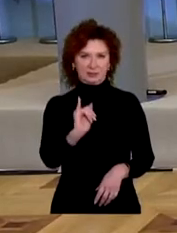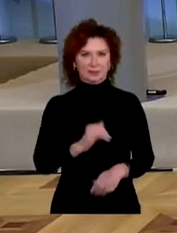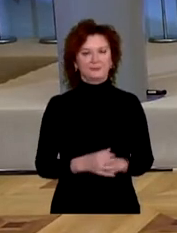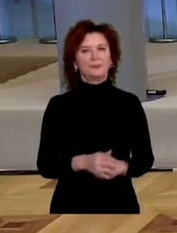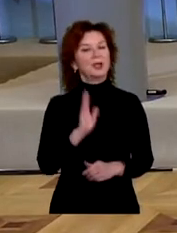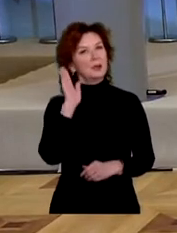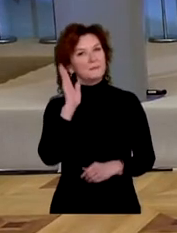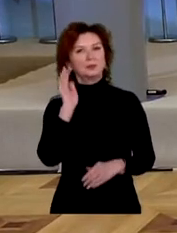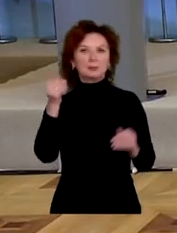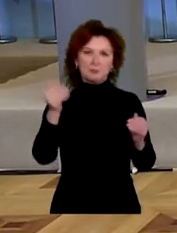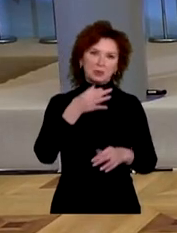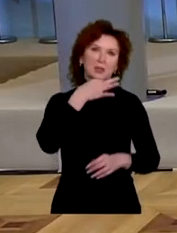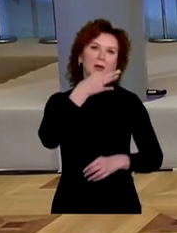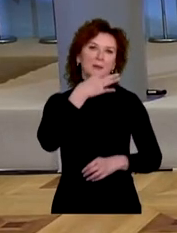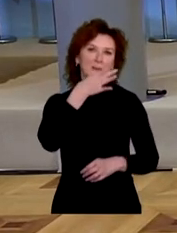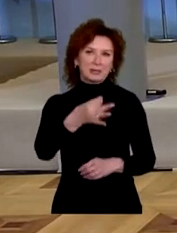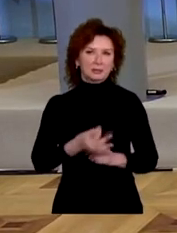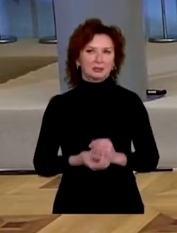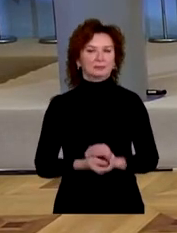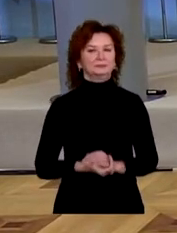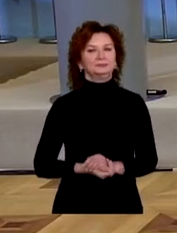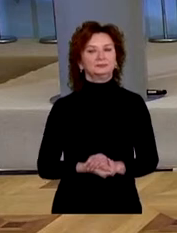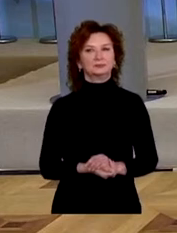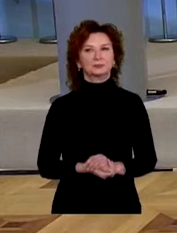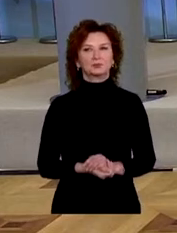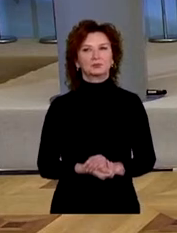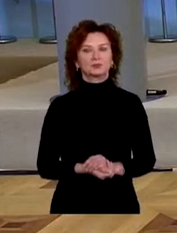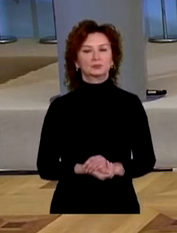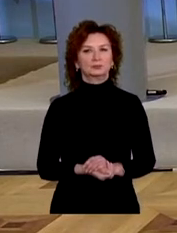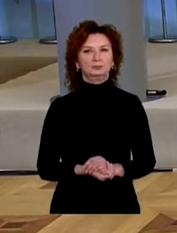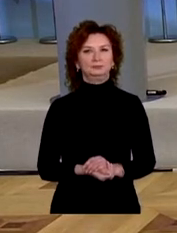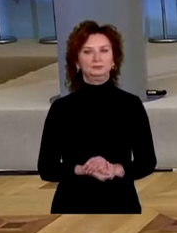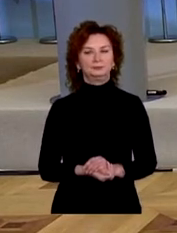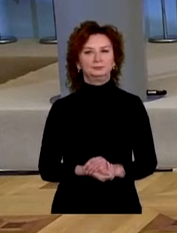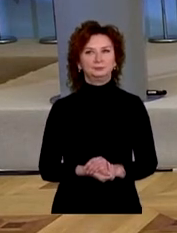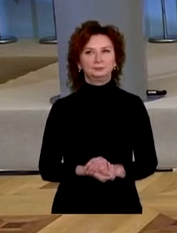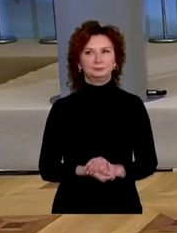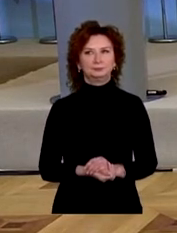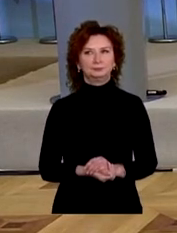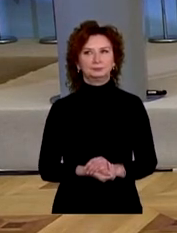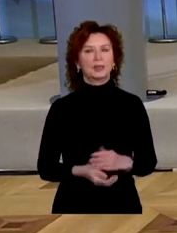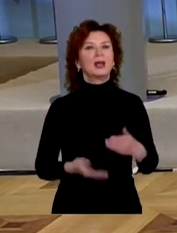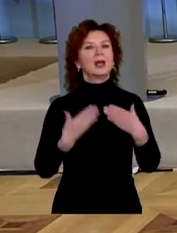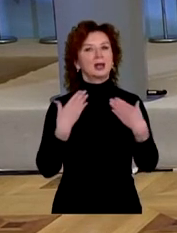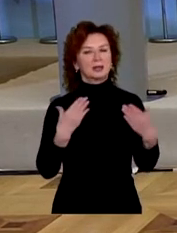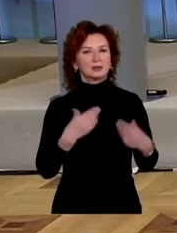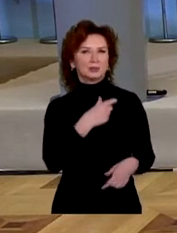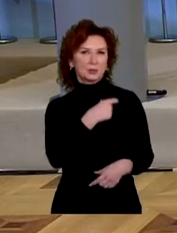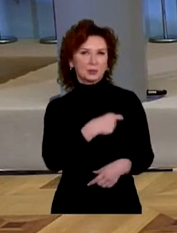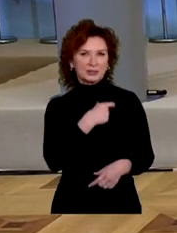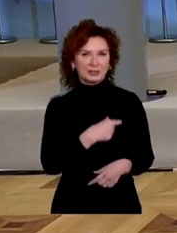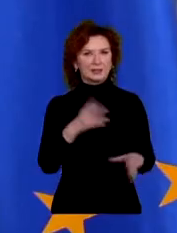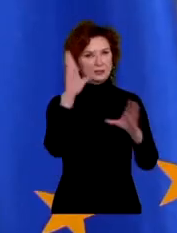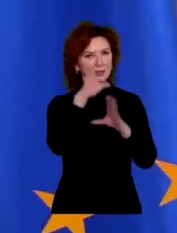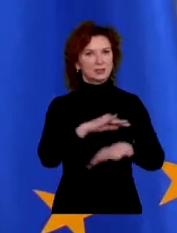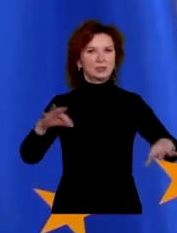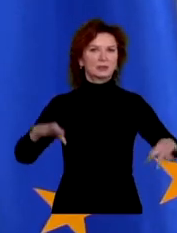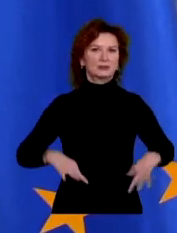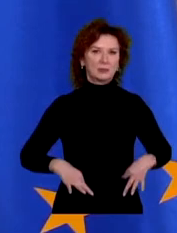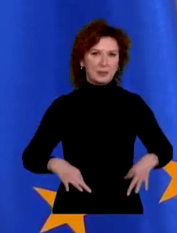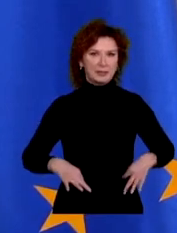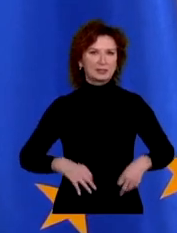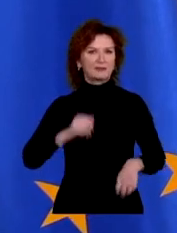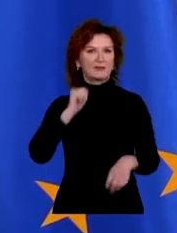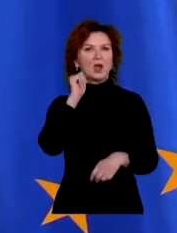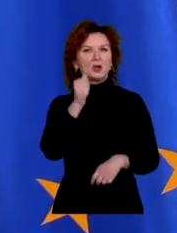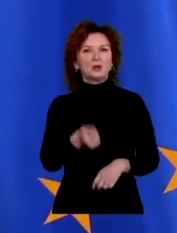odpowiedziami na pytania w sprawach bieżących oraz w sprawie jutrzejszego szczytu. Bardzo proszę, panie ministrze. Dziękuję serdecznie, panie ministrze. Szanowni państwo,